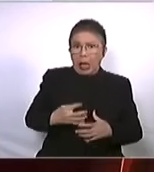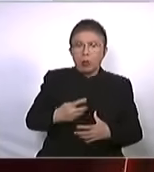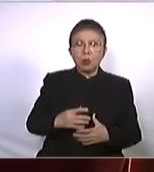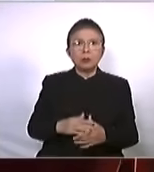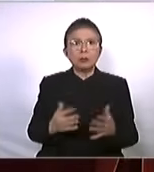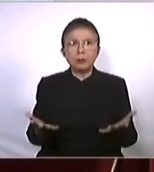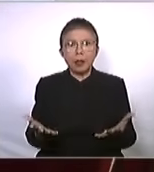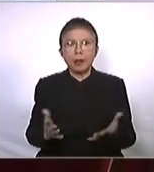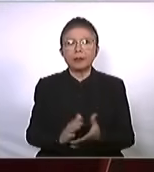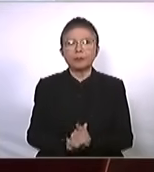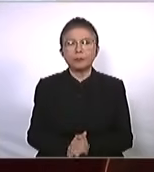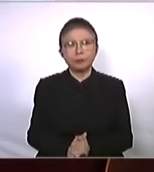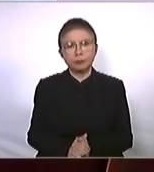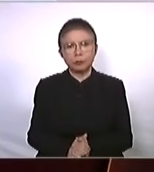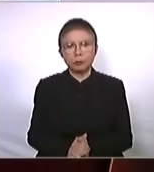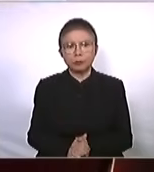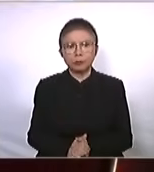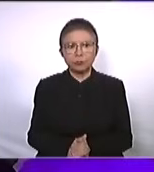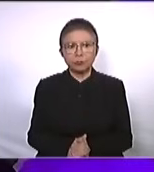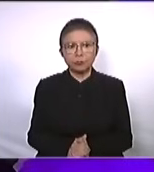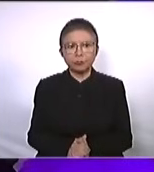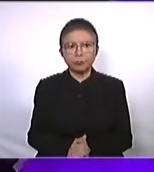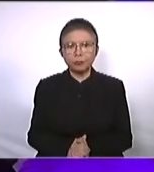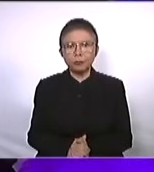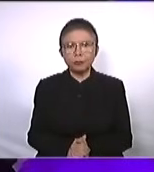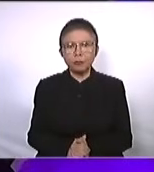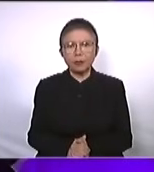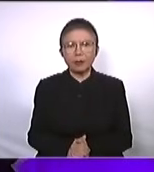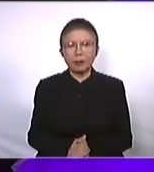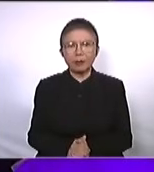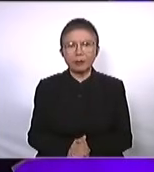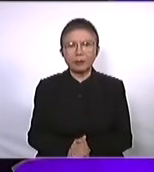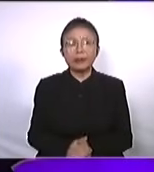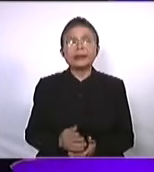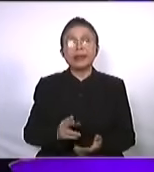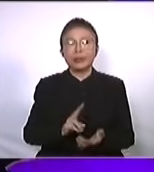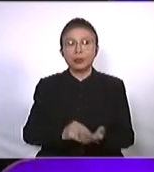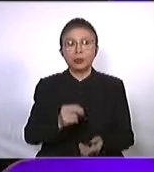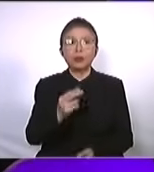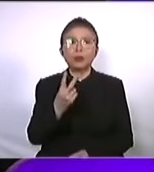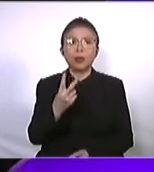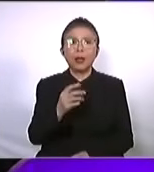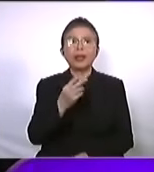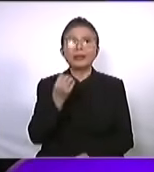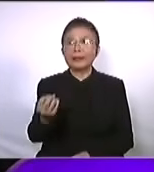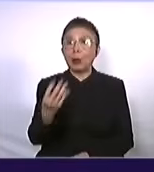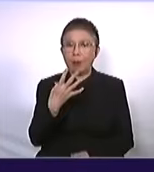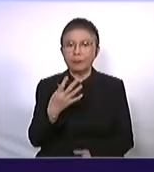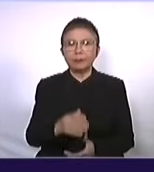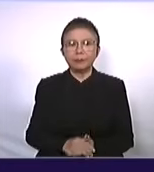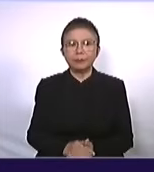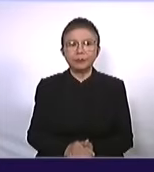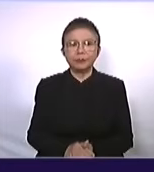Asalamualaikum warahmatullah wabarakatuh waalaikumsalam warahmatull silakan cwapr nomor urut 2 untuk menjawab waktu anda 2 menit